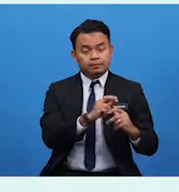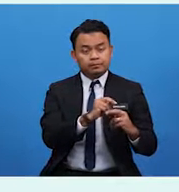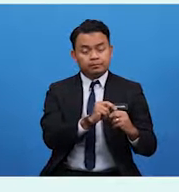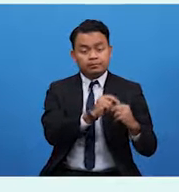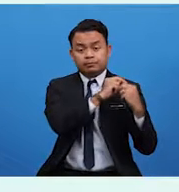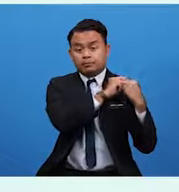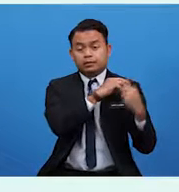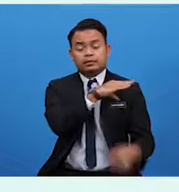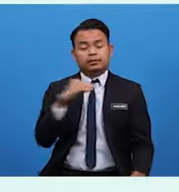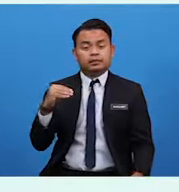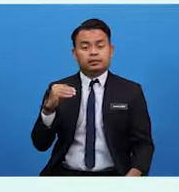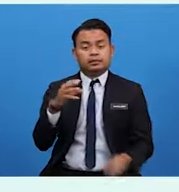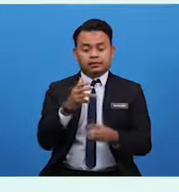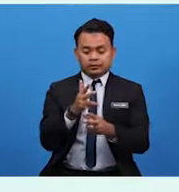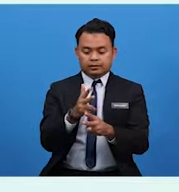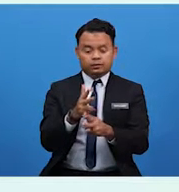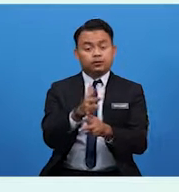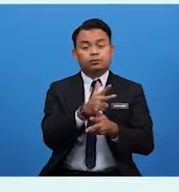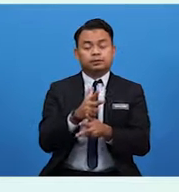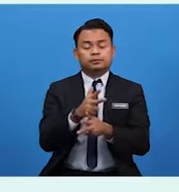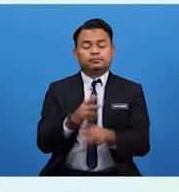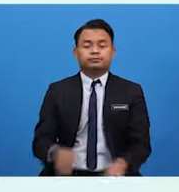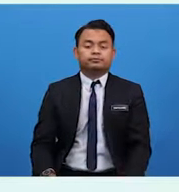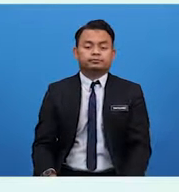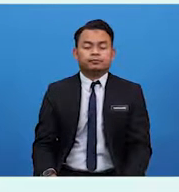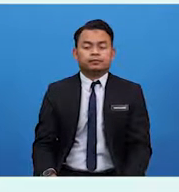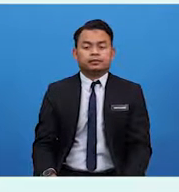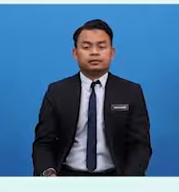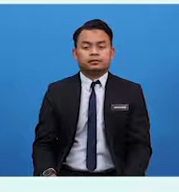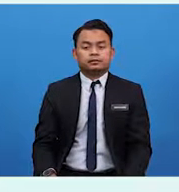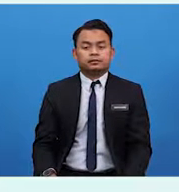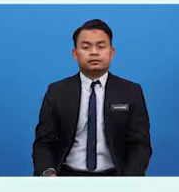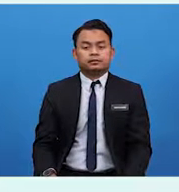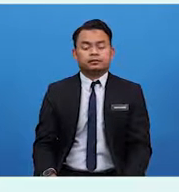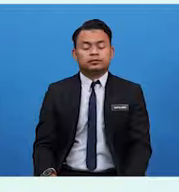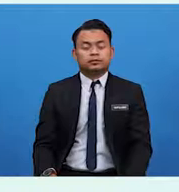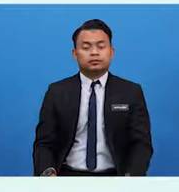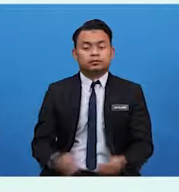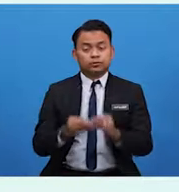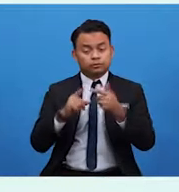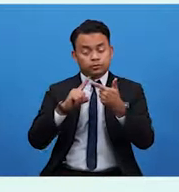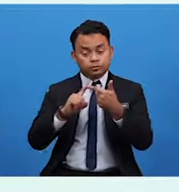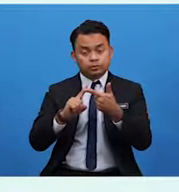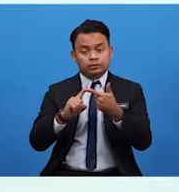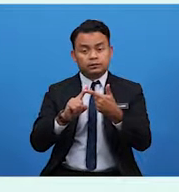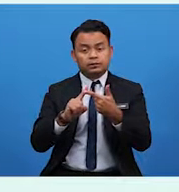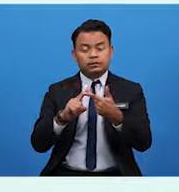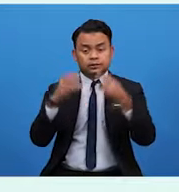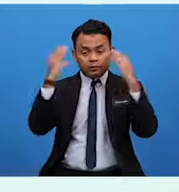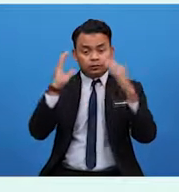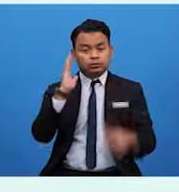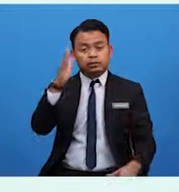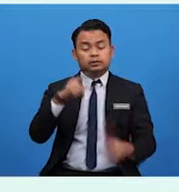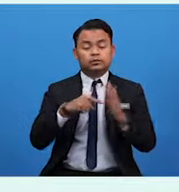Di samping itu, cikgu juga akan menunjukkan cara reka bentuk litar peralatan elektrik